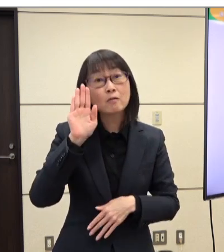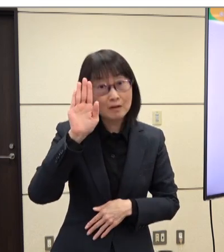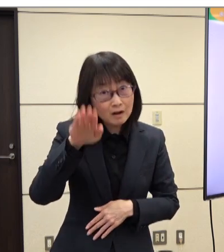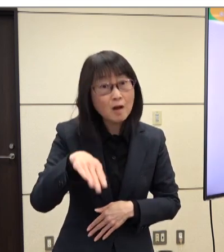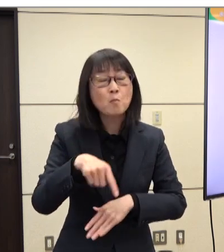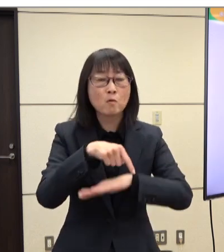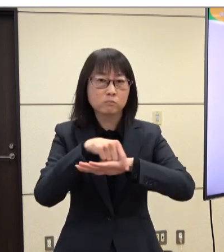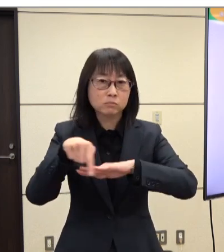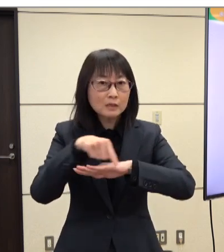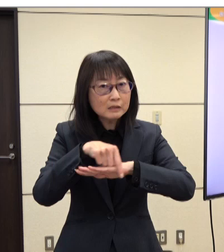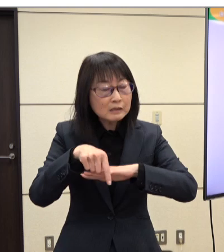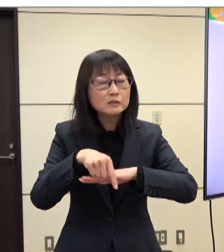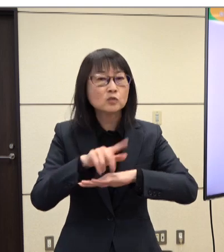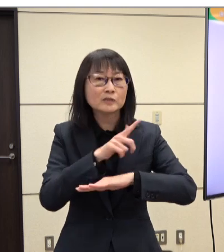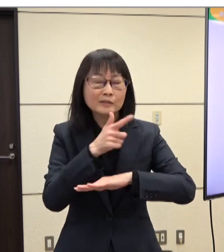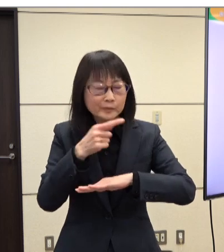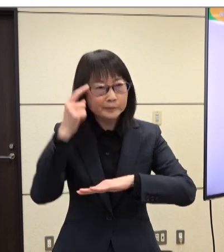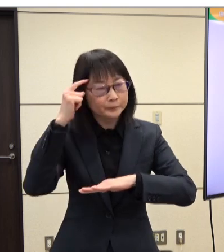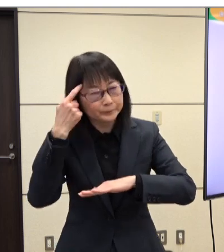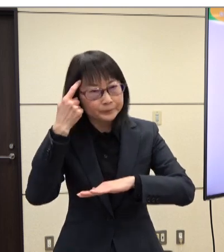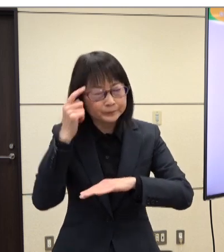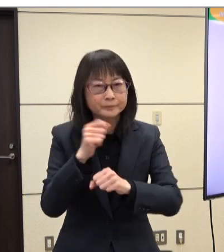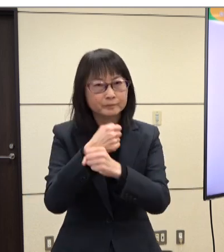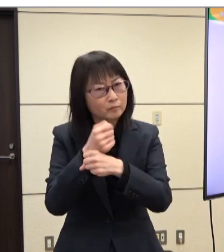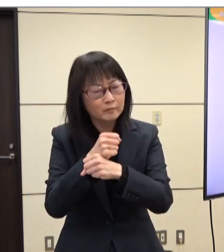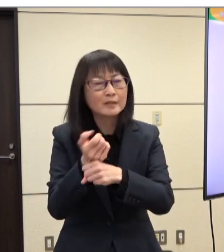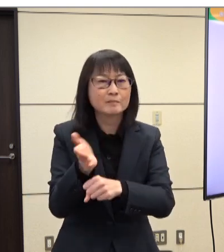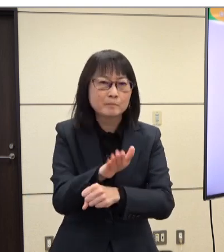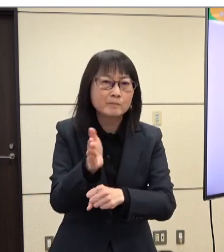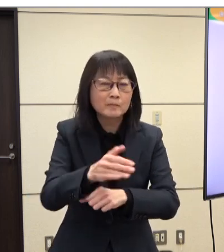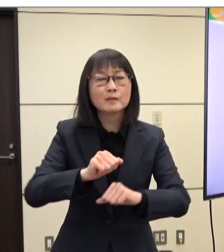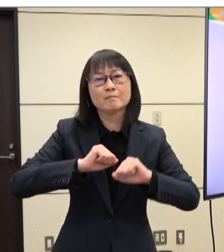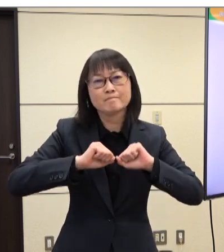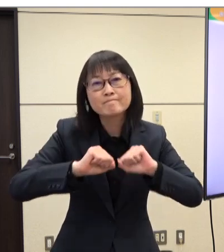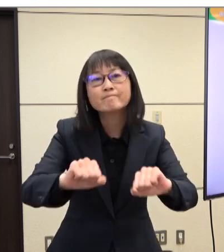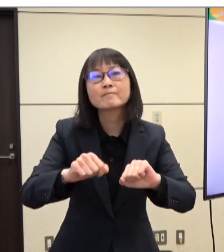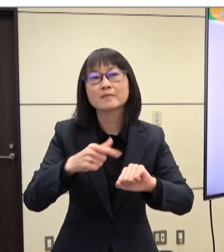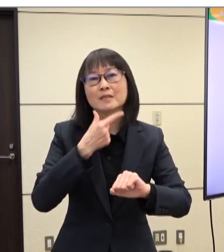を行って、ゴミの現状に努めていきたいというふうに考えています。 はい、